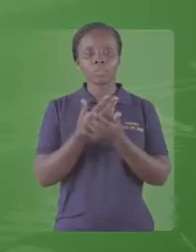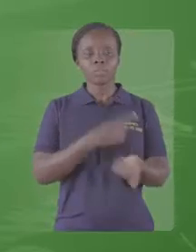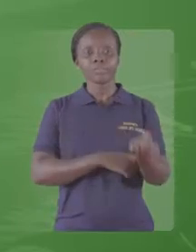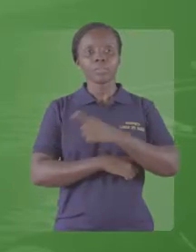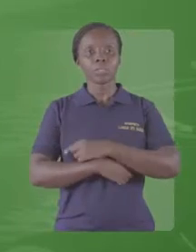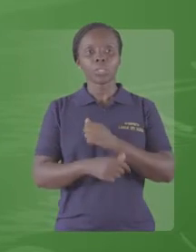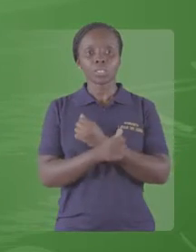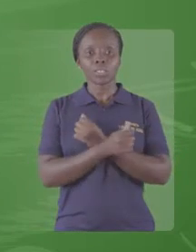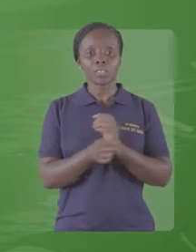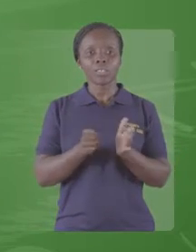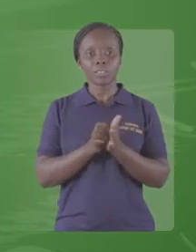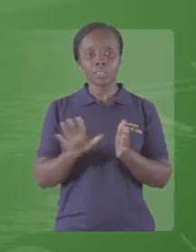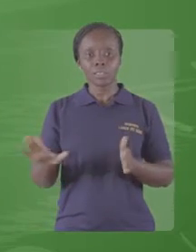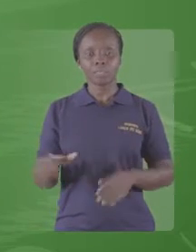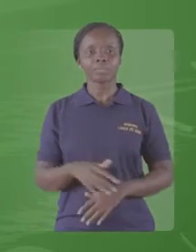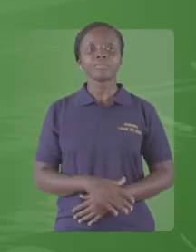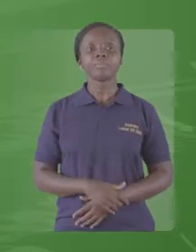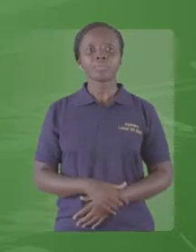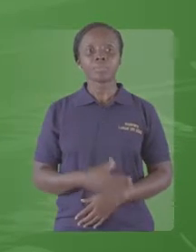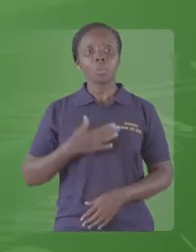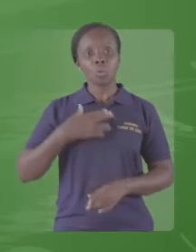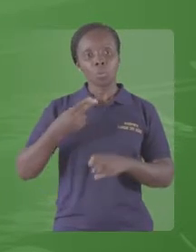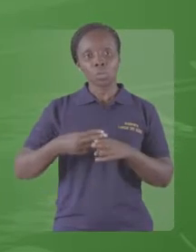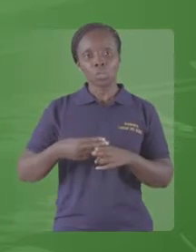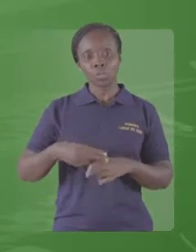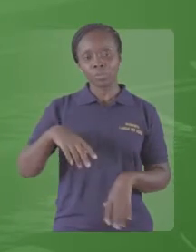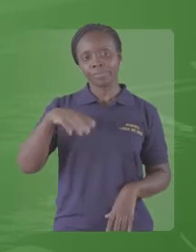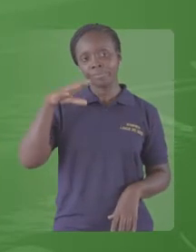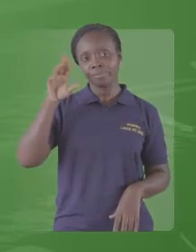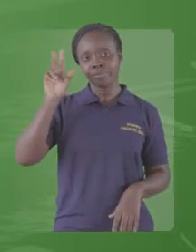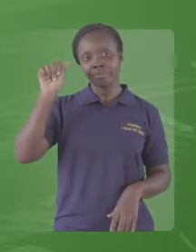Bonjour chers élèves, je suis Akaïzan Maximin.